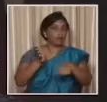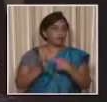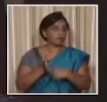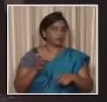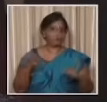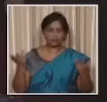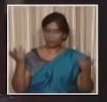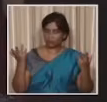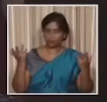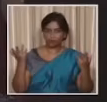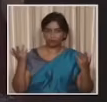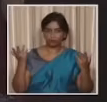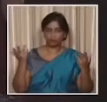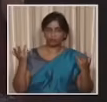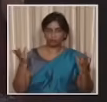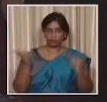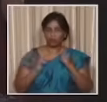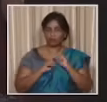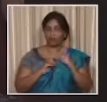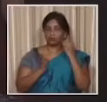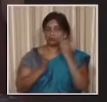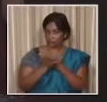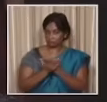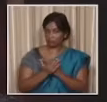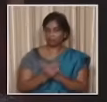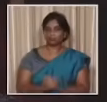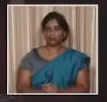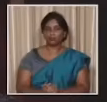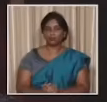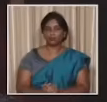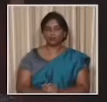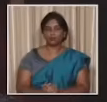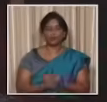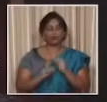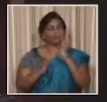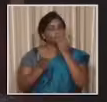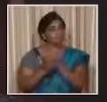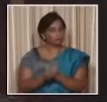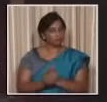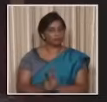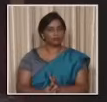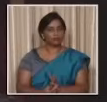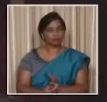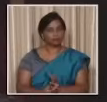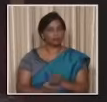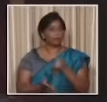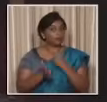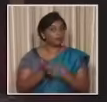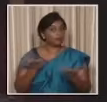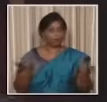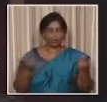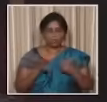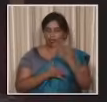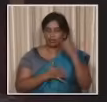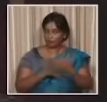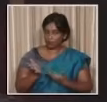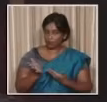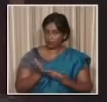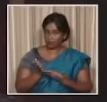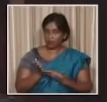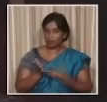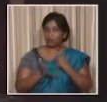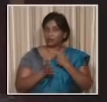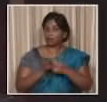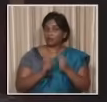අත්සන් තියලා නැහැ මම මේක හැන්සාඩ් ගත කරනවා සභාගත කරනවා අත්සන් නොමැති වාර්තාවක්. එතකොට